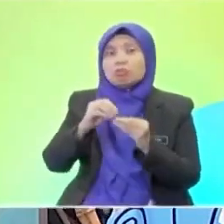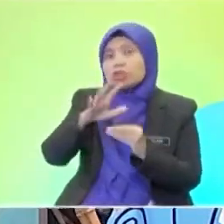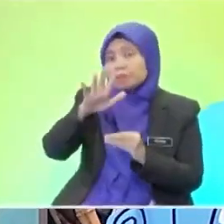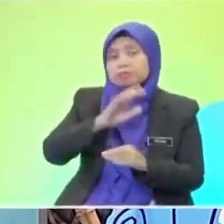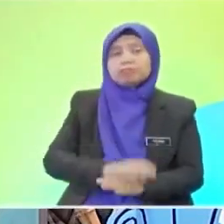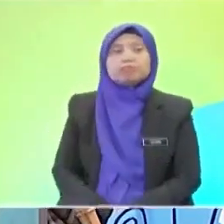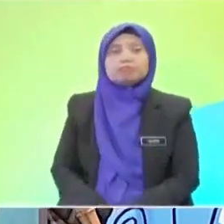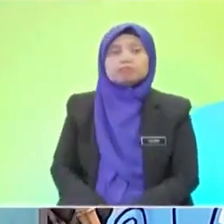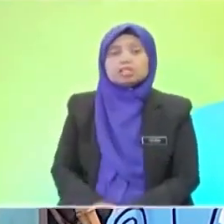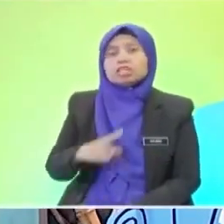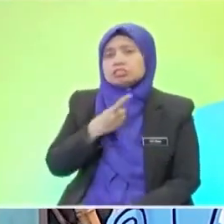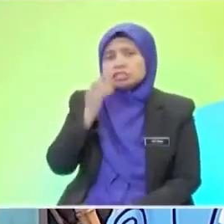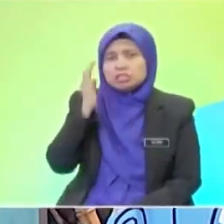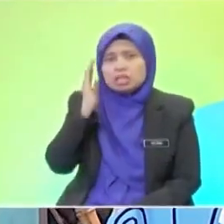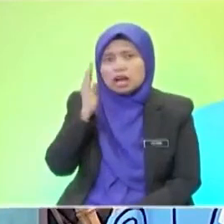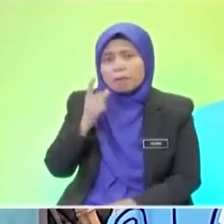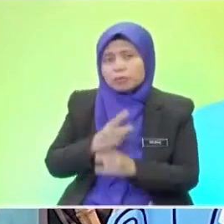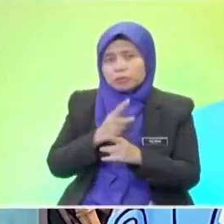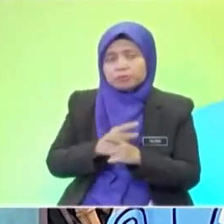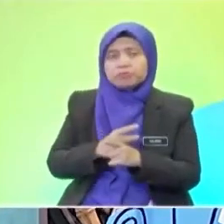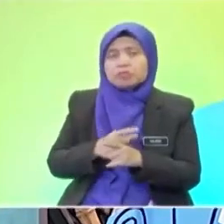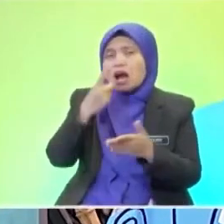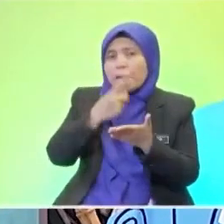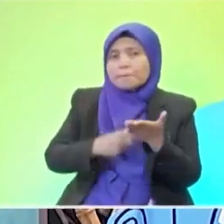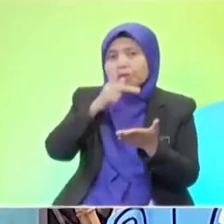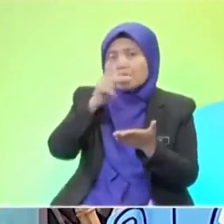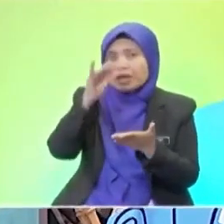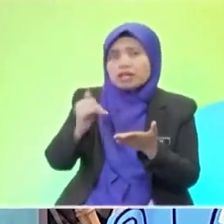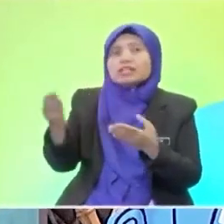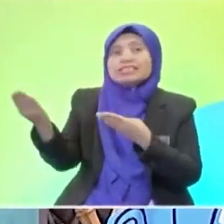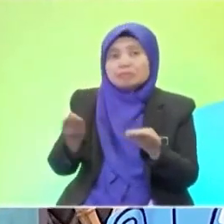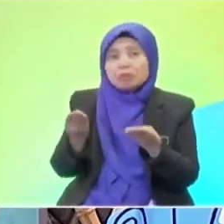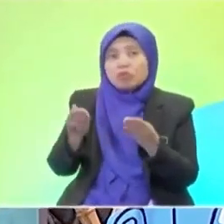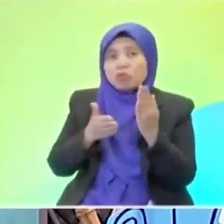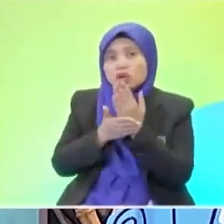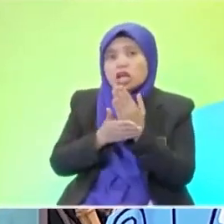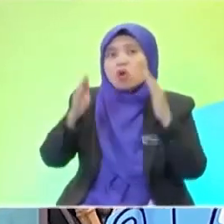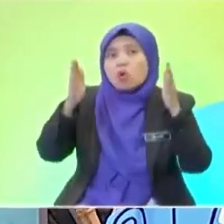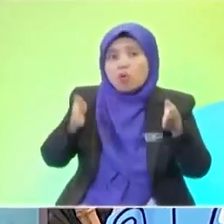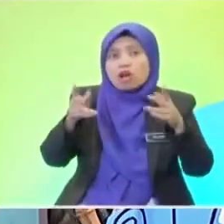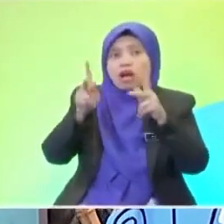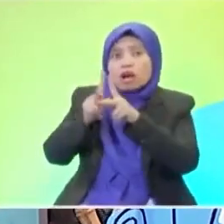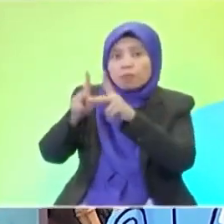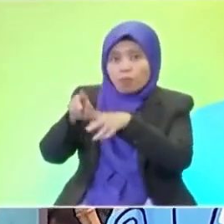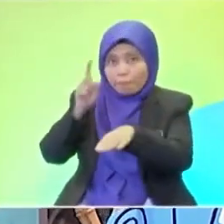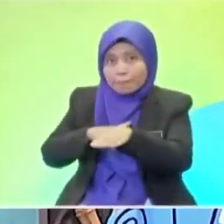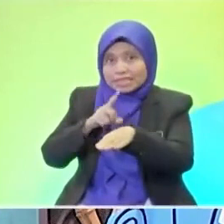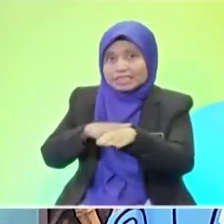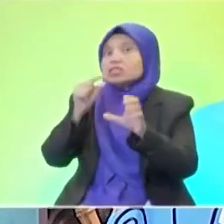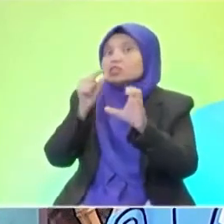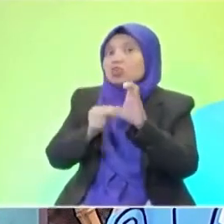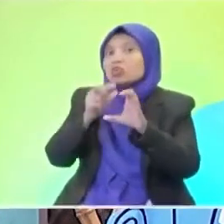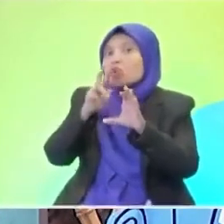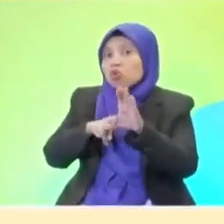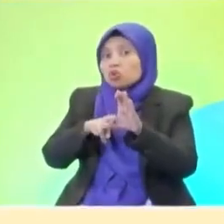kita dengarkan betul-betul persoalannya apakah yang dibawa oleh penduduk Kampung ketika bergotong-royong